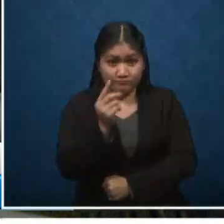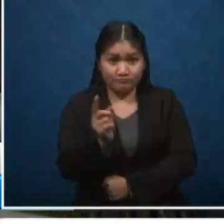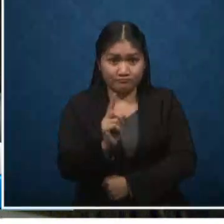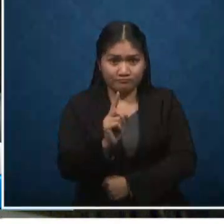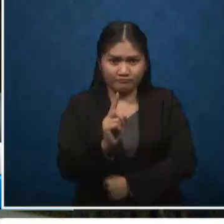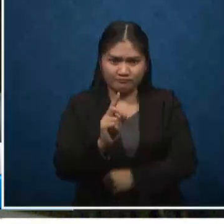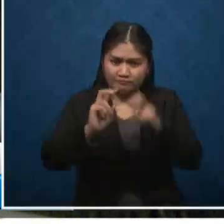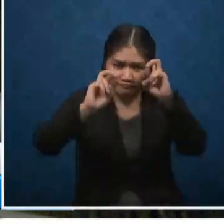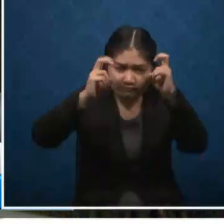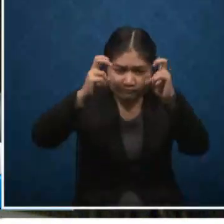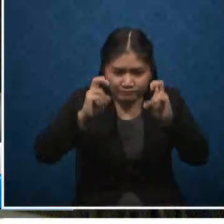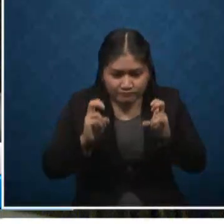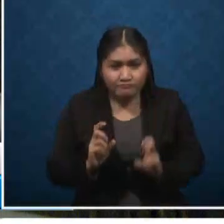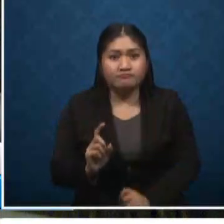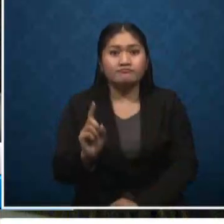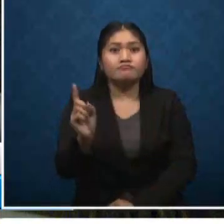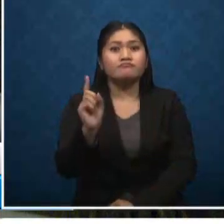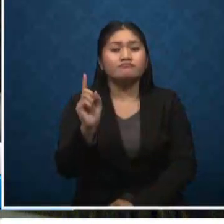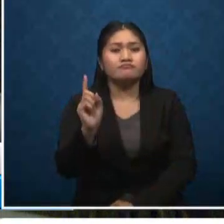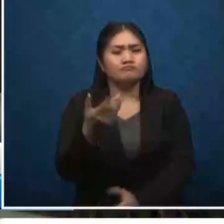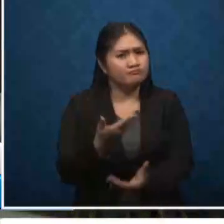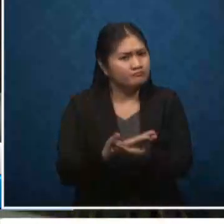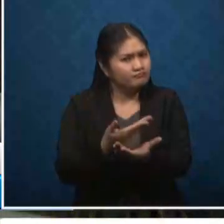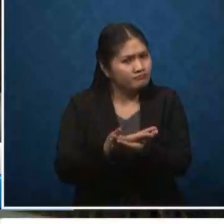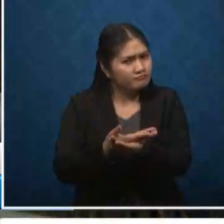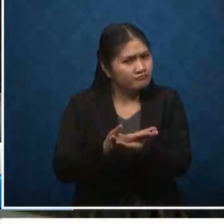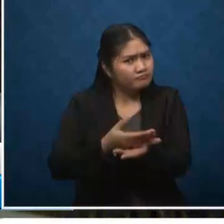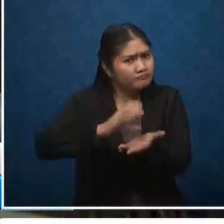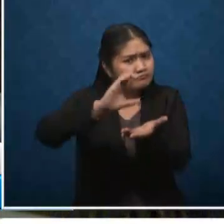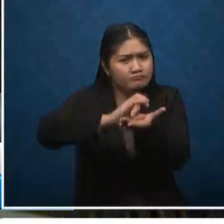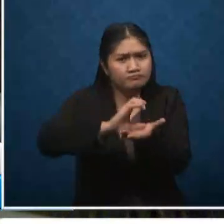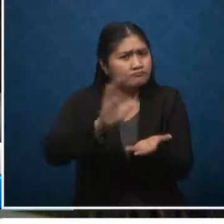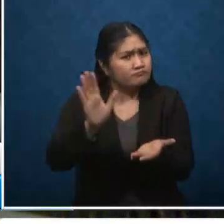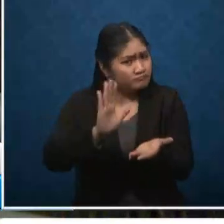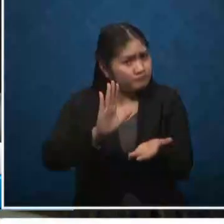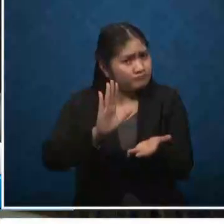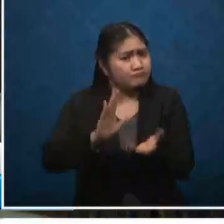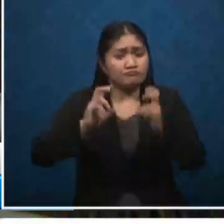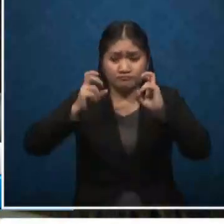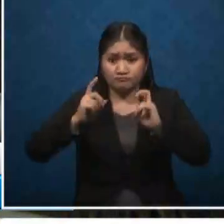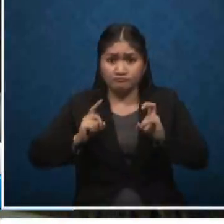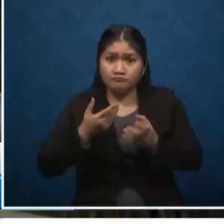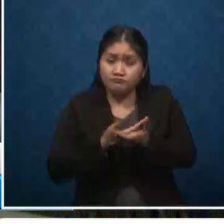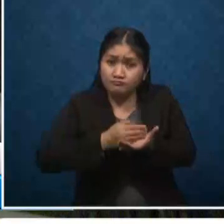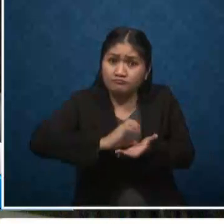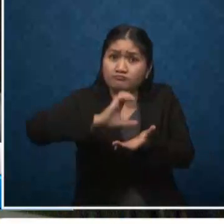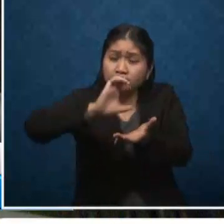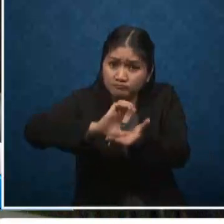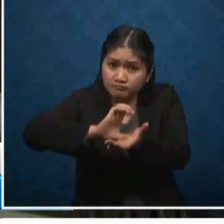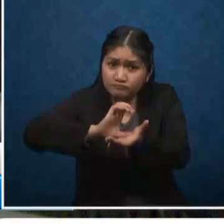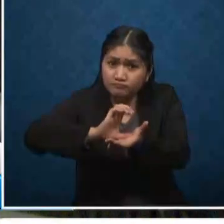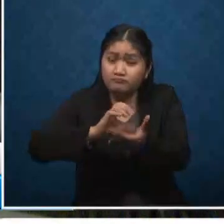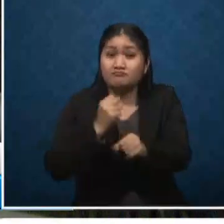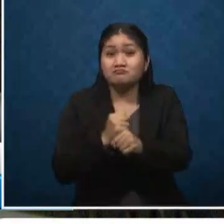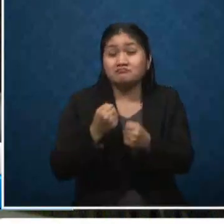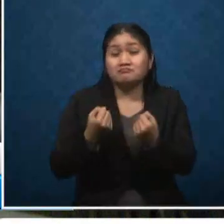รื่องอะไรไม่ต้องลงทุนเรื่องอะไรต้องลงทุนก็อาจจะต้องทำนะทำยังไงจะออก TikTok เย